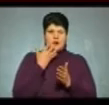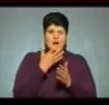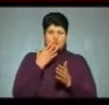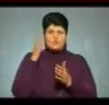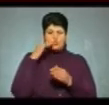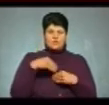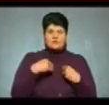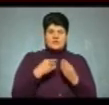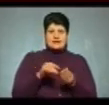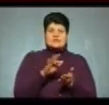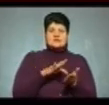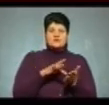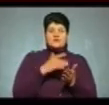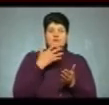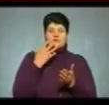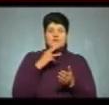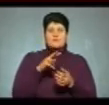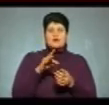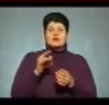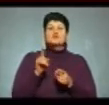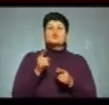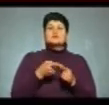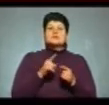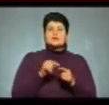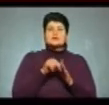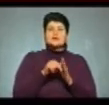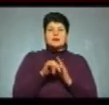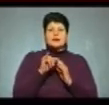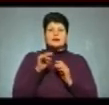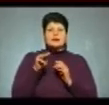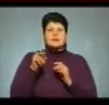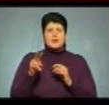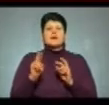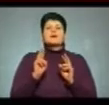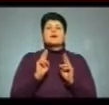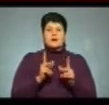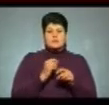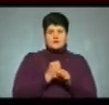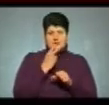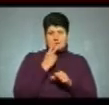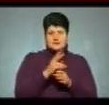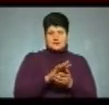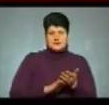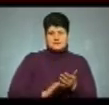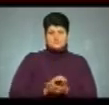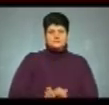та централізованої теплової мережі. Що таке ІТП та як він працює, дивимося далі.